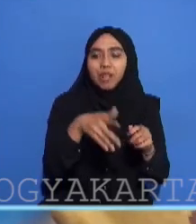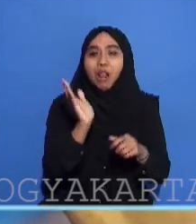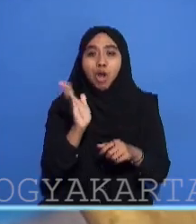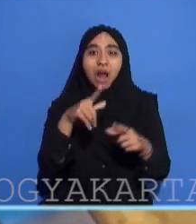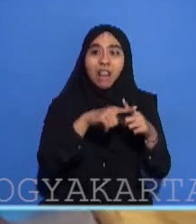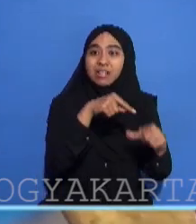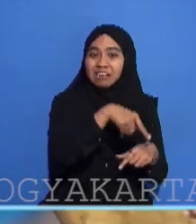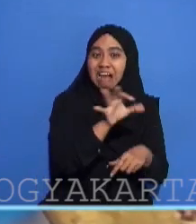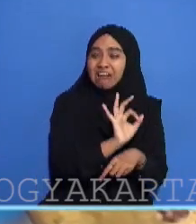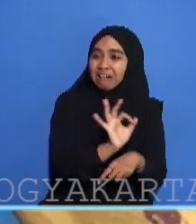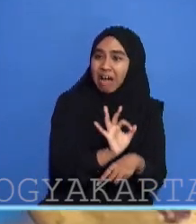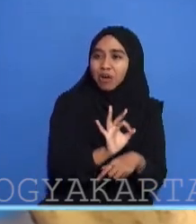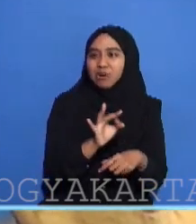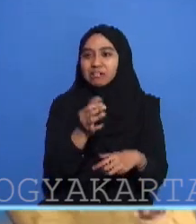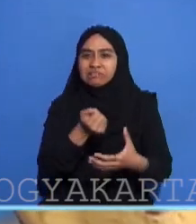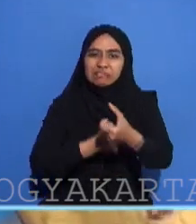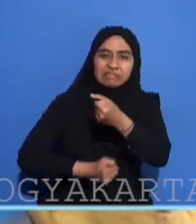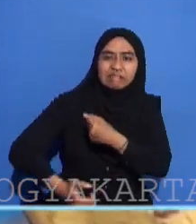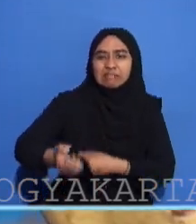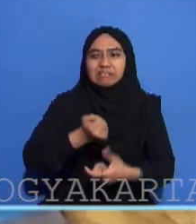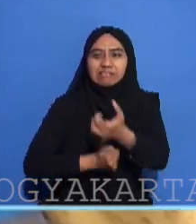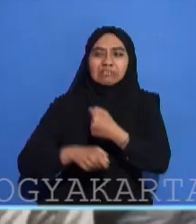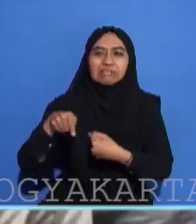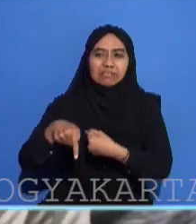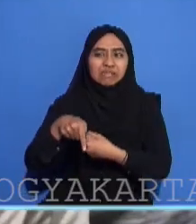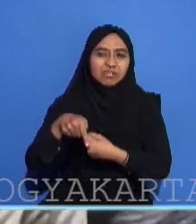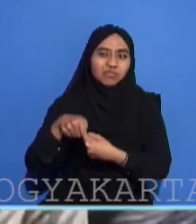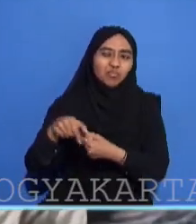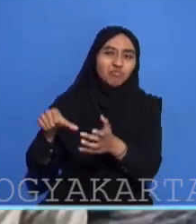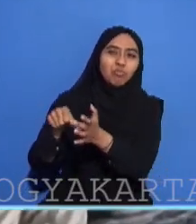manusia sepenuhnya setiap kali hendak menarik perahu penangkap ikan yang akan berlabuh ke darat.